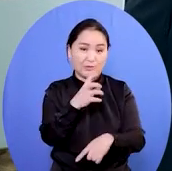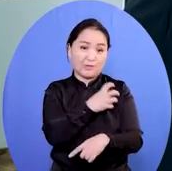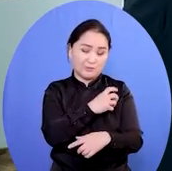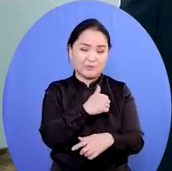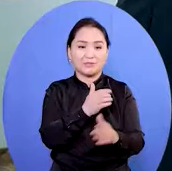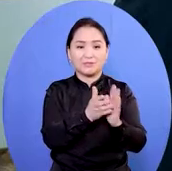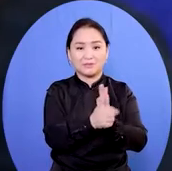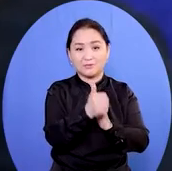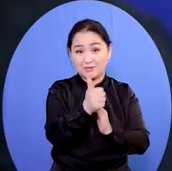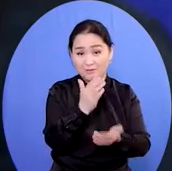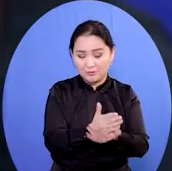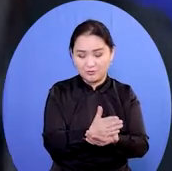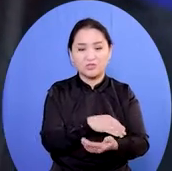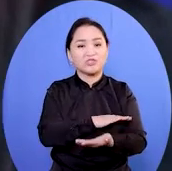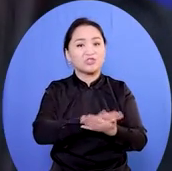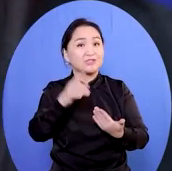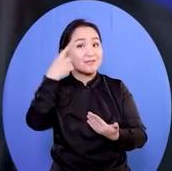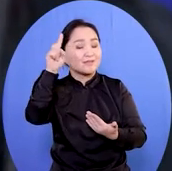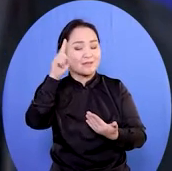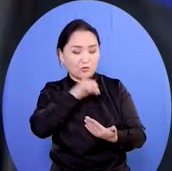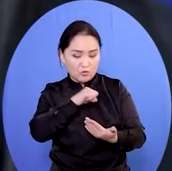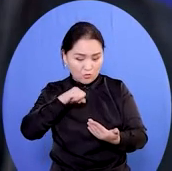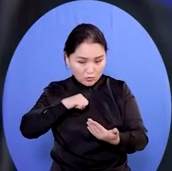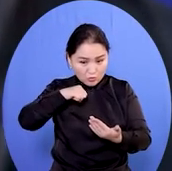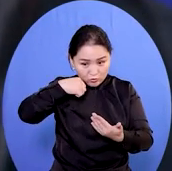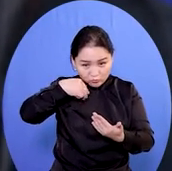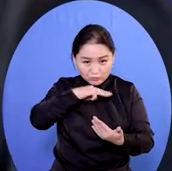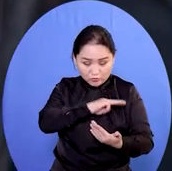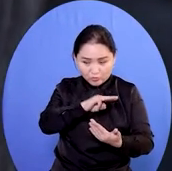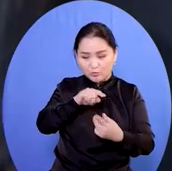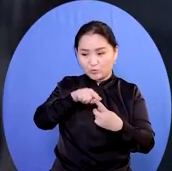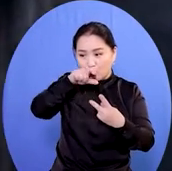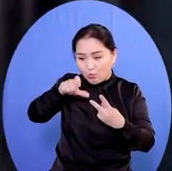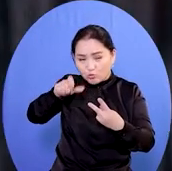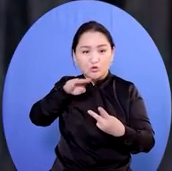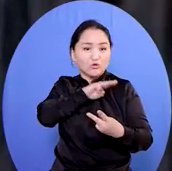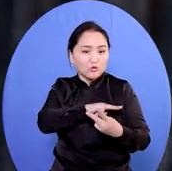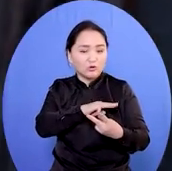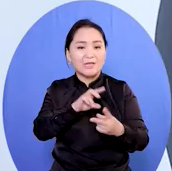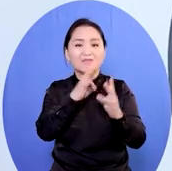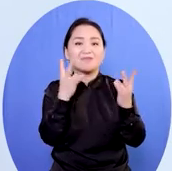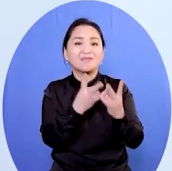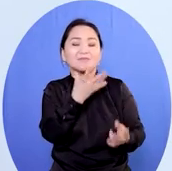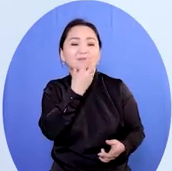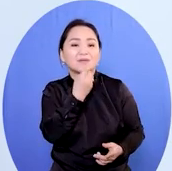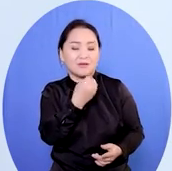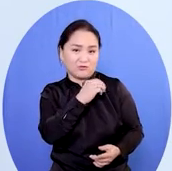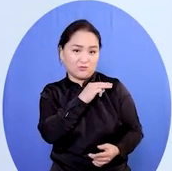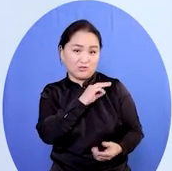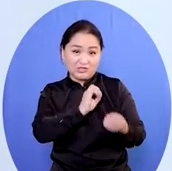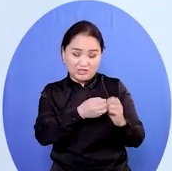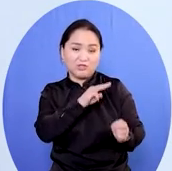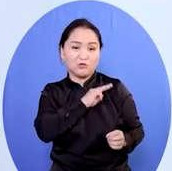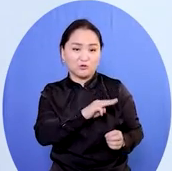байна. Их чадварлаг болж байна. Их шинийг санаачилдаг өөрсдөө төлөө болон бусдын төлөө сайн сайх нийгэмд бас сайн сайх нэг дүгнэхийн төлөө бол айгүй их сайн ажиллаж явдаг.